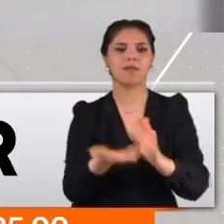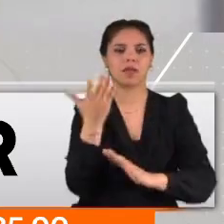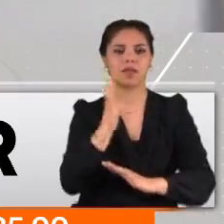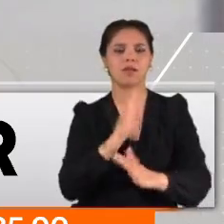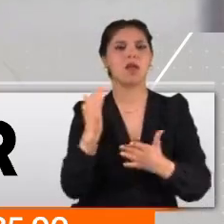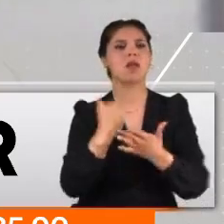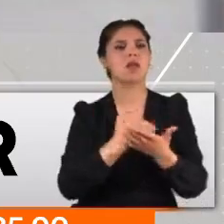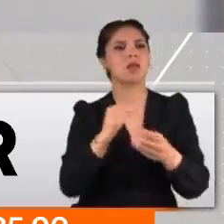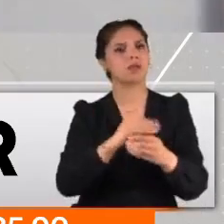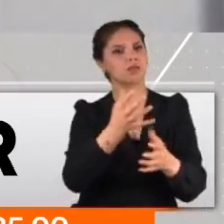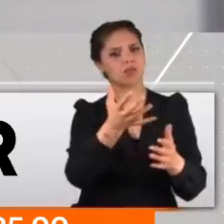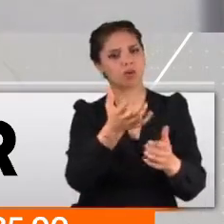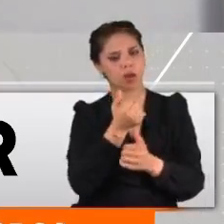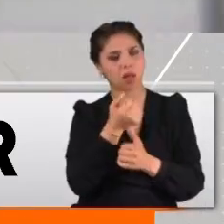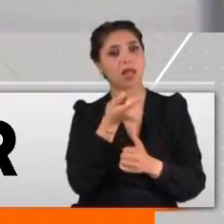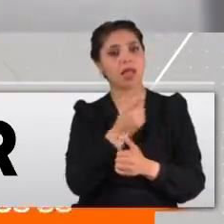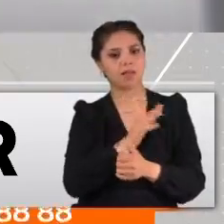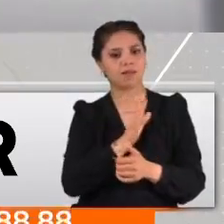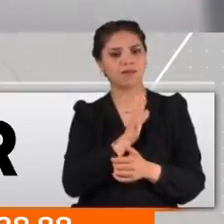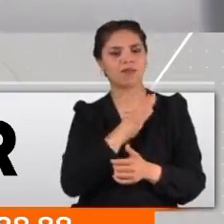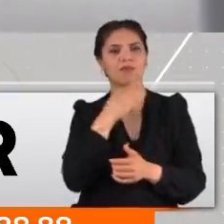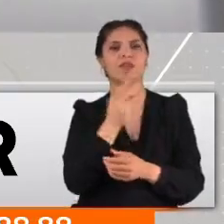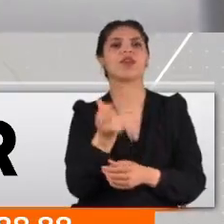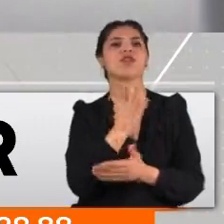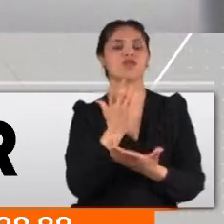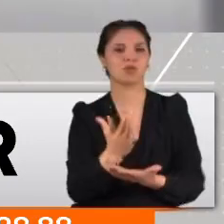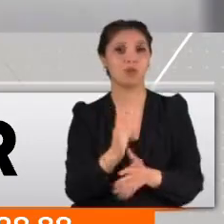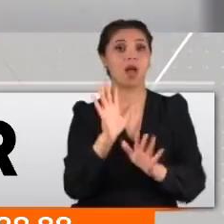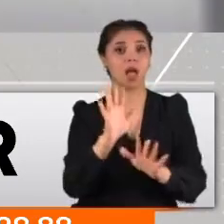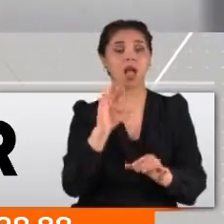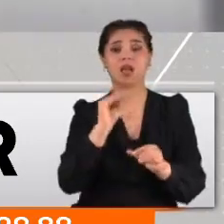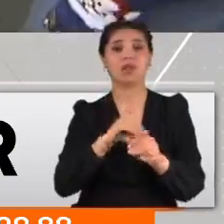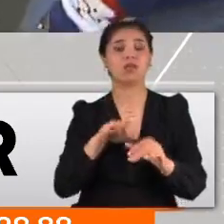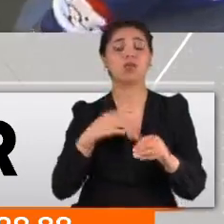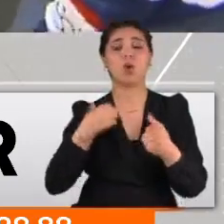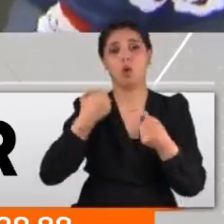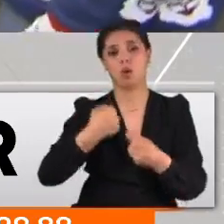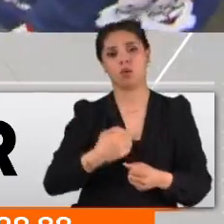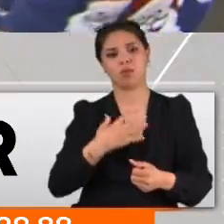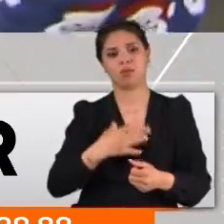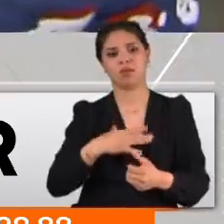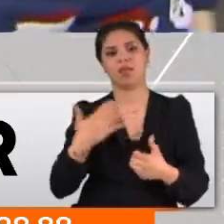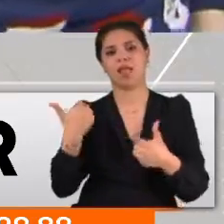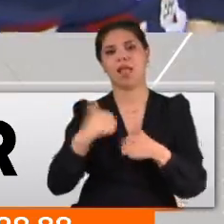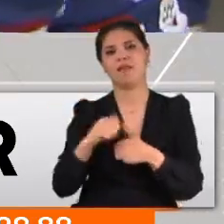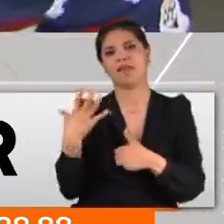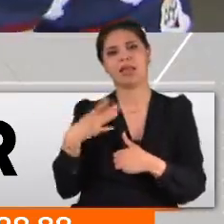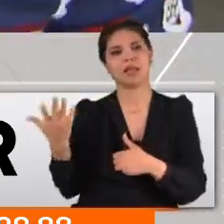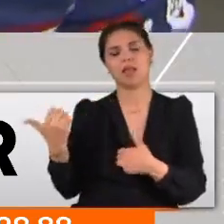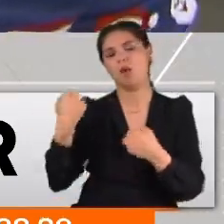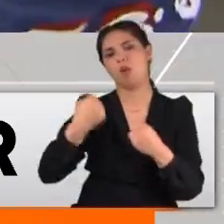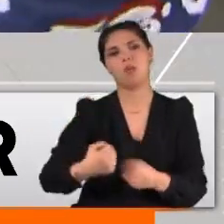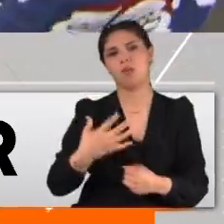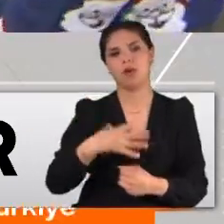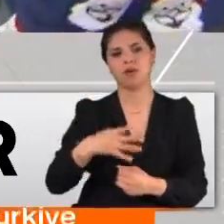amaçlı alan eğer bu konuda alıcı adayı varsa bu fırsatı asla kaçırmıyor. Fakat içinde yaşamak istiyorsa, örnek veriyorum karı koca evlenmek istiyor ve o evde